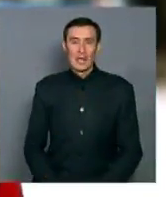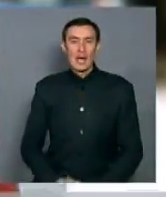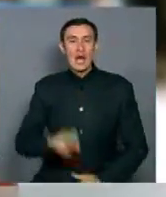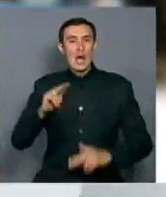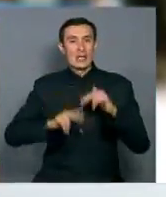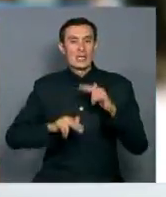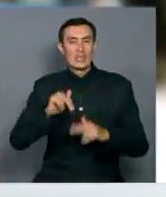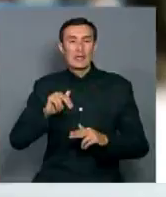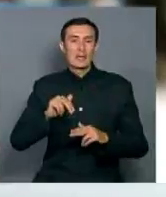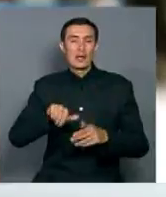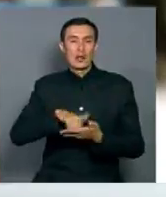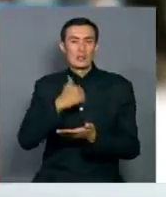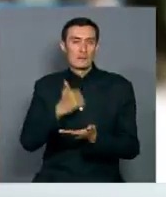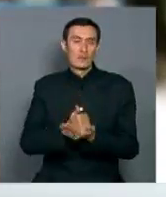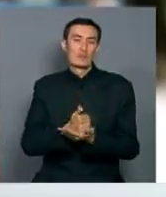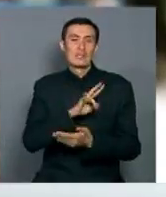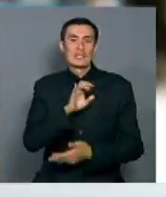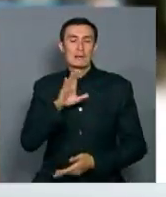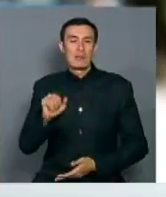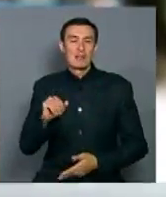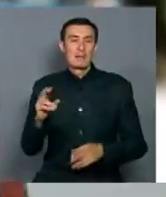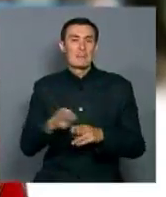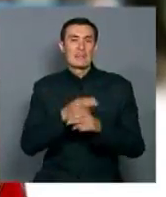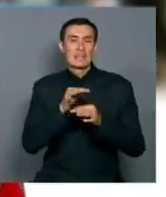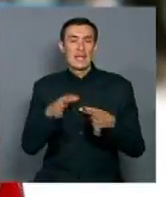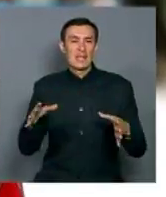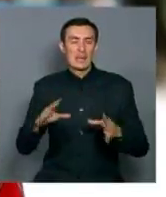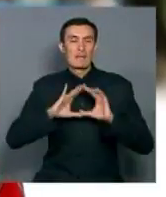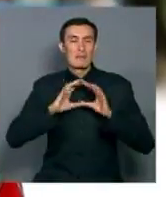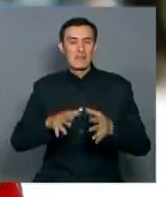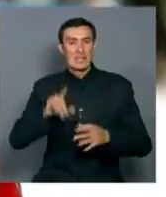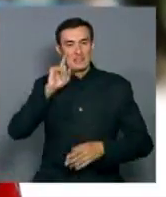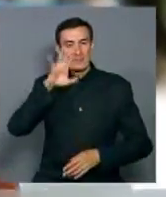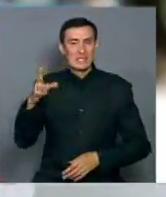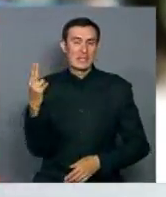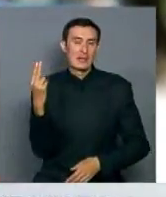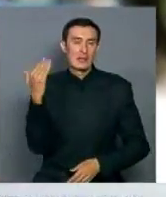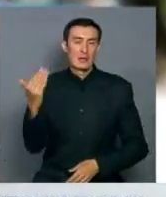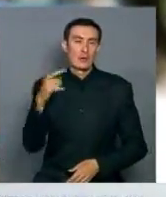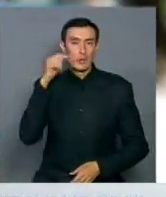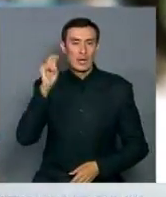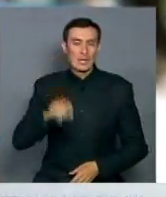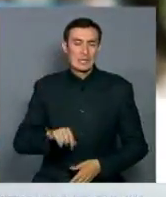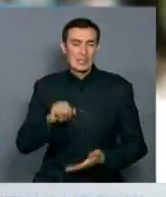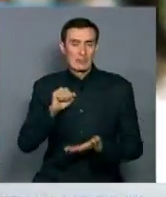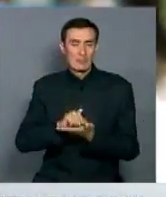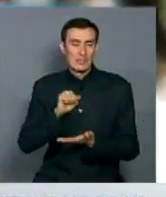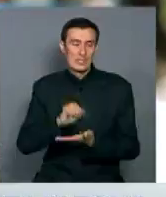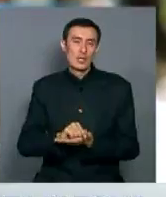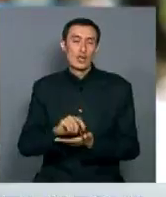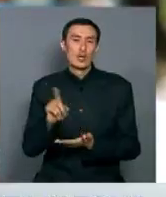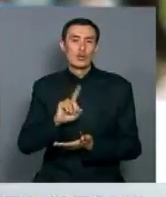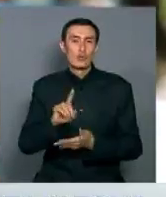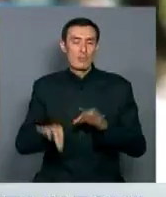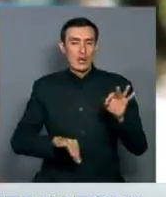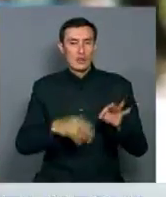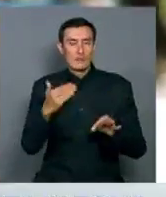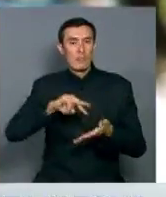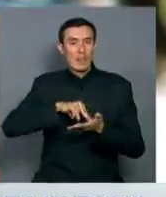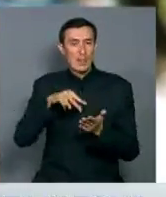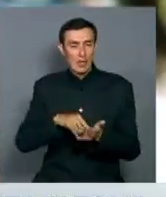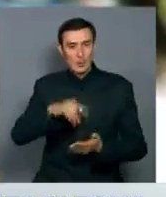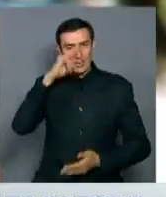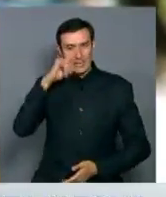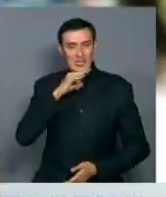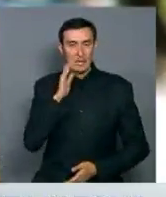Архитектор безъядерного мира. Так Нурсултана Назарбаева называет известный украинский публицист Николай Степаненко. Закономерно, что по чертежам президента